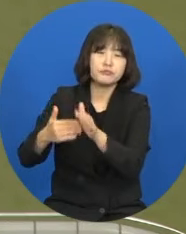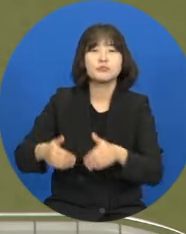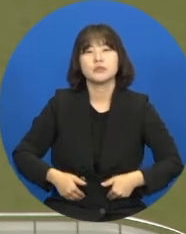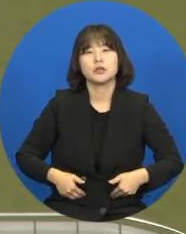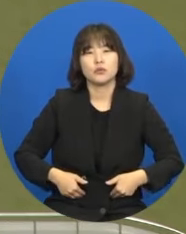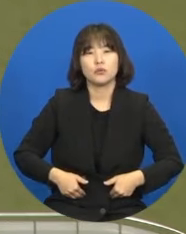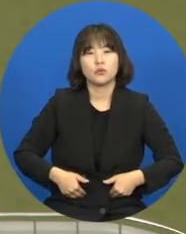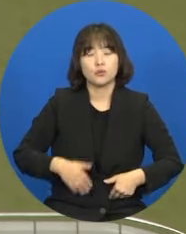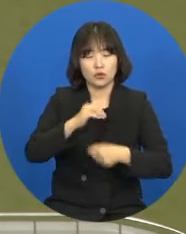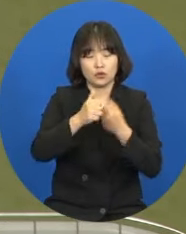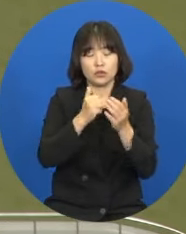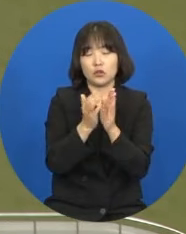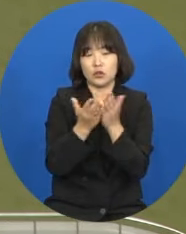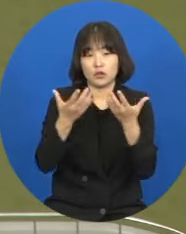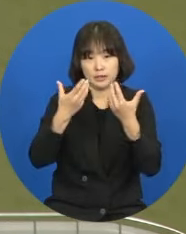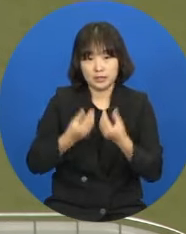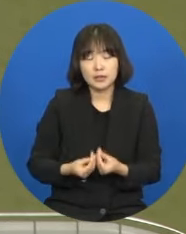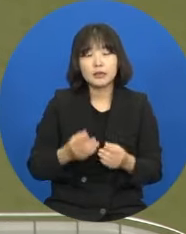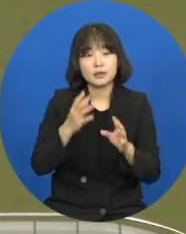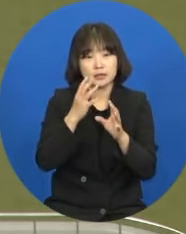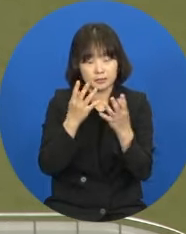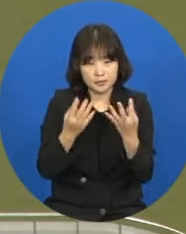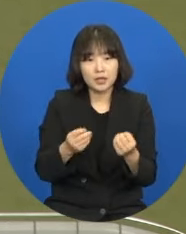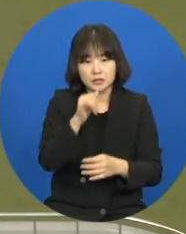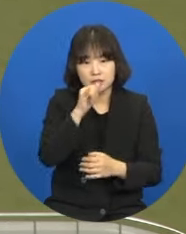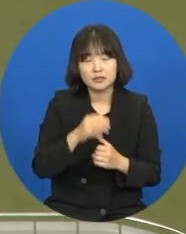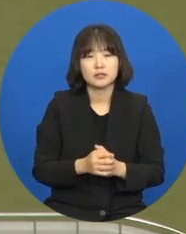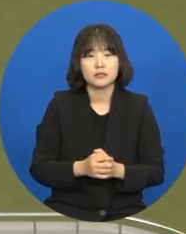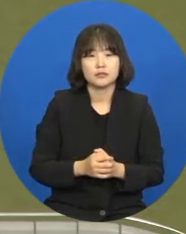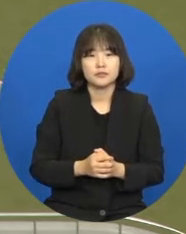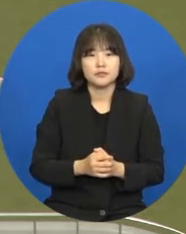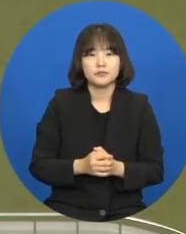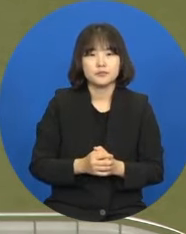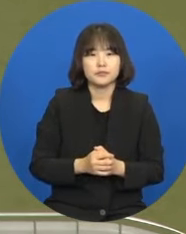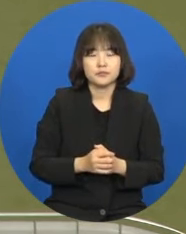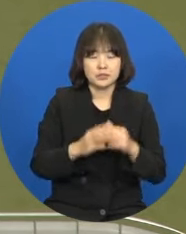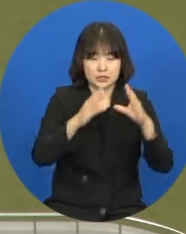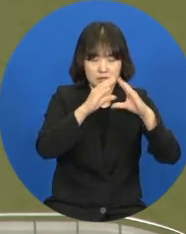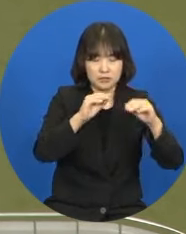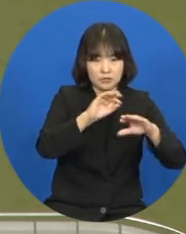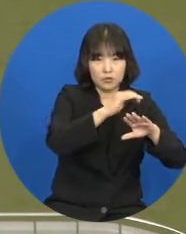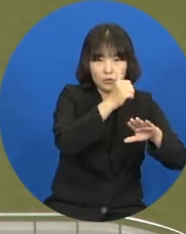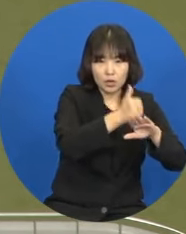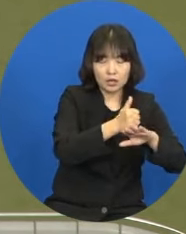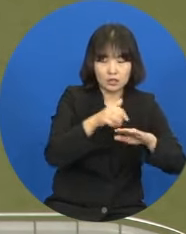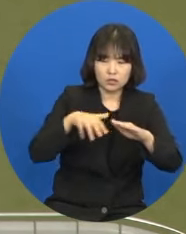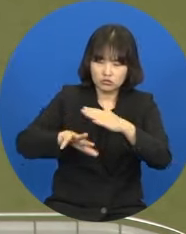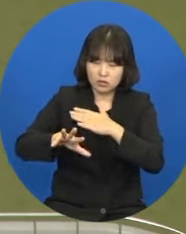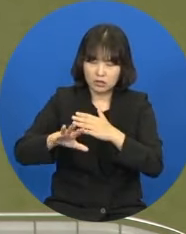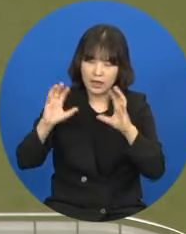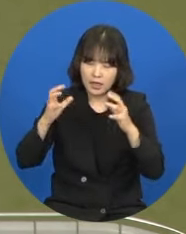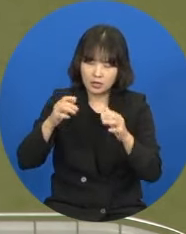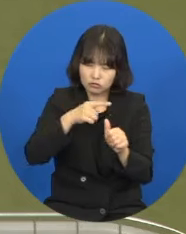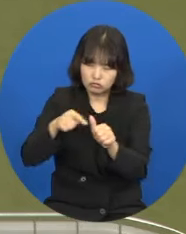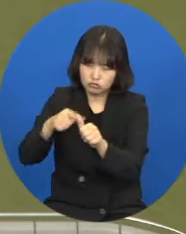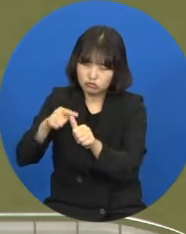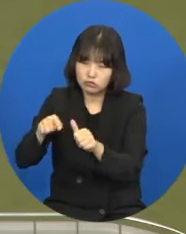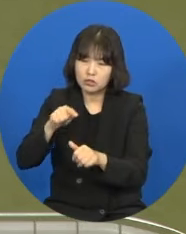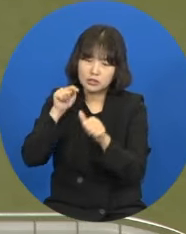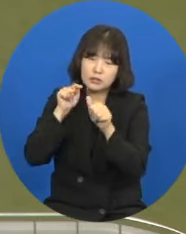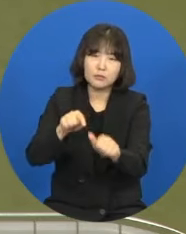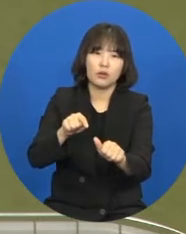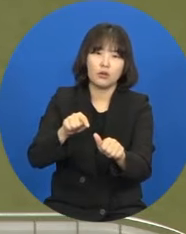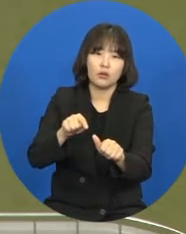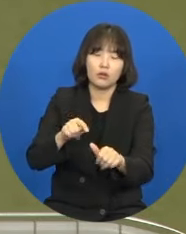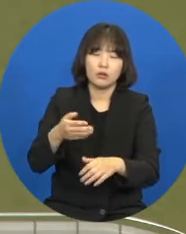성경이 그런 예가 많아요 바로왕이 출애굽기에 아기들을 죽이라고 했어요 히브리 들이 진짜 믿음이 좋